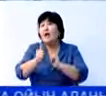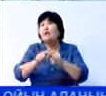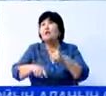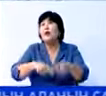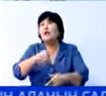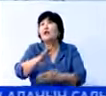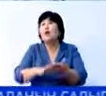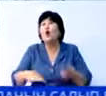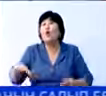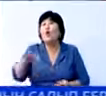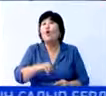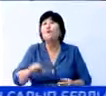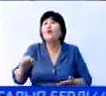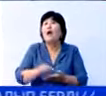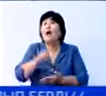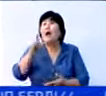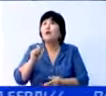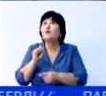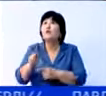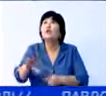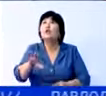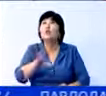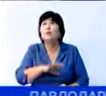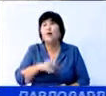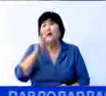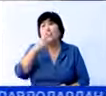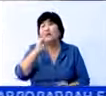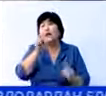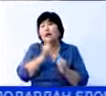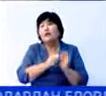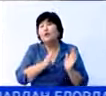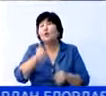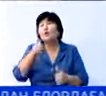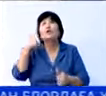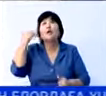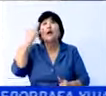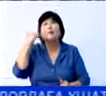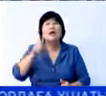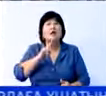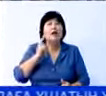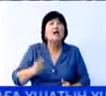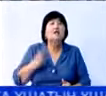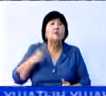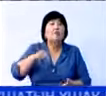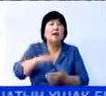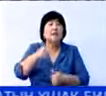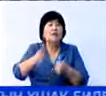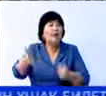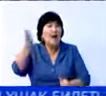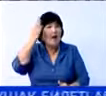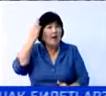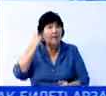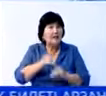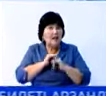қарай жалғастыру облыстың архившілеріне жүктелген болатын. 2 жыл сайын өтетін конкурстың мақсаты жас маман арасында бәсекеге